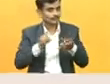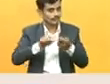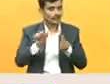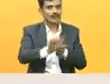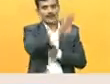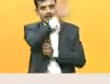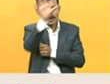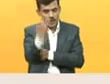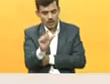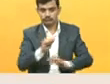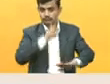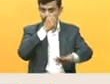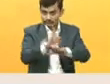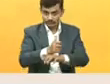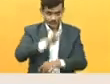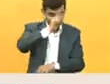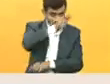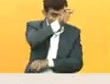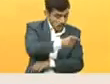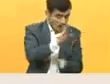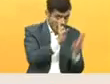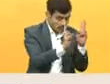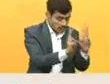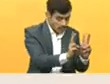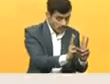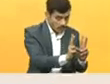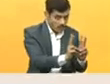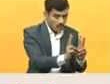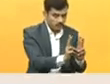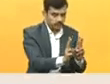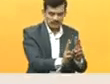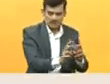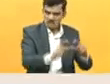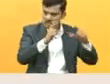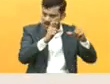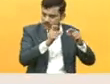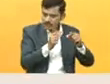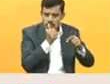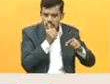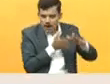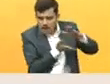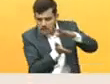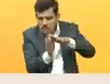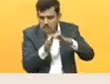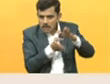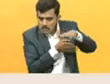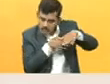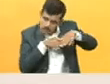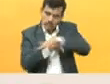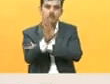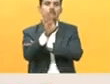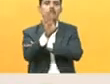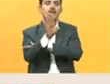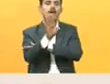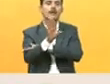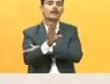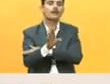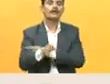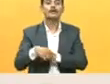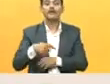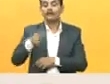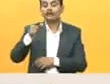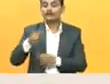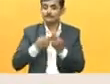सब अंग्रेजी हुकूमत के अवैध किलेबंदी के बावजूद होता है। साथियों,